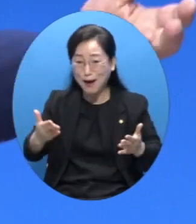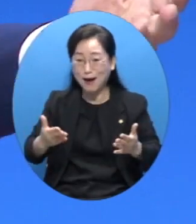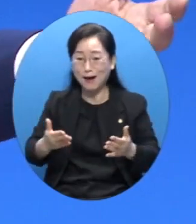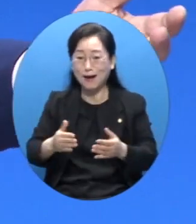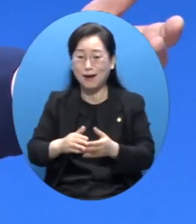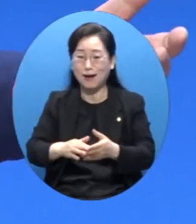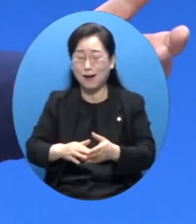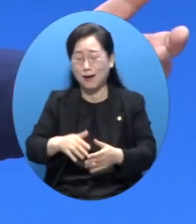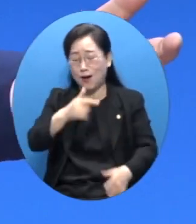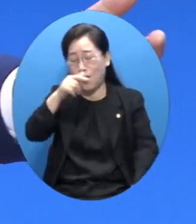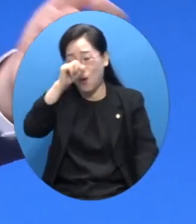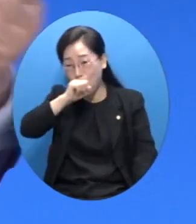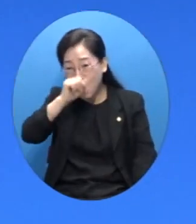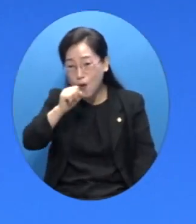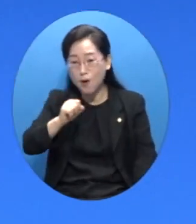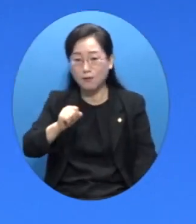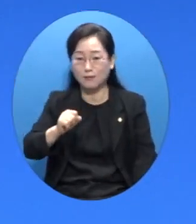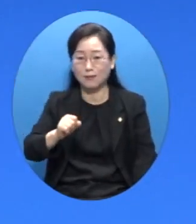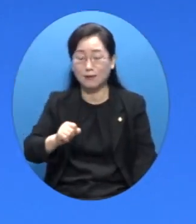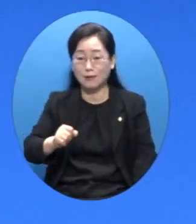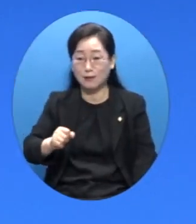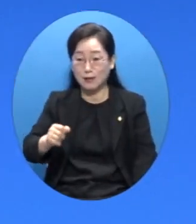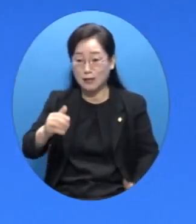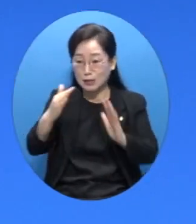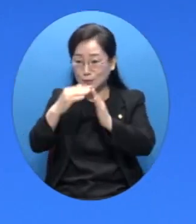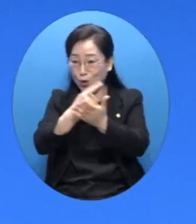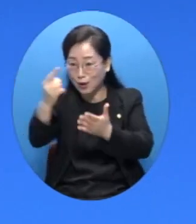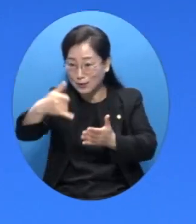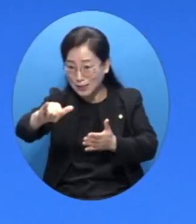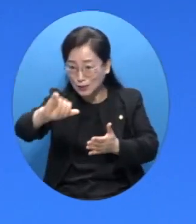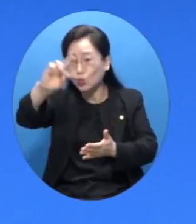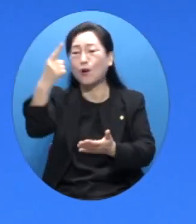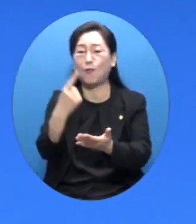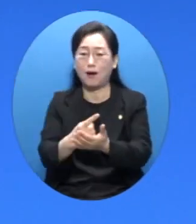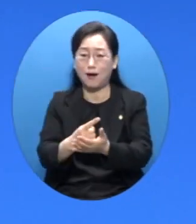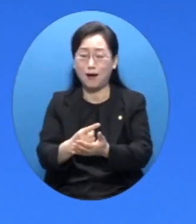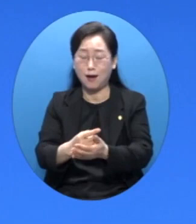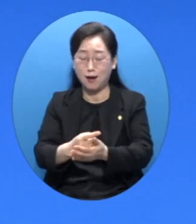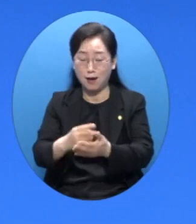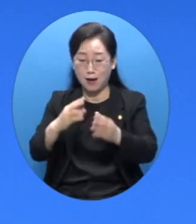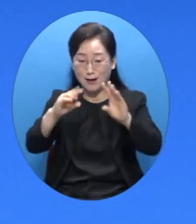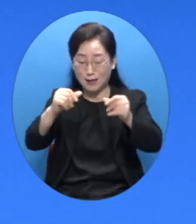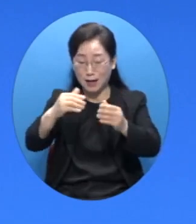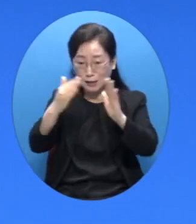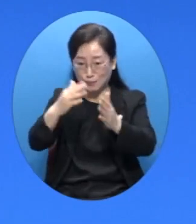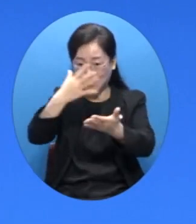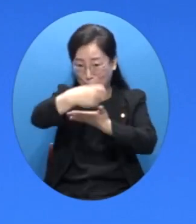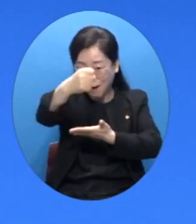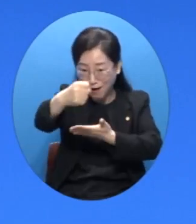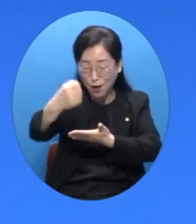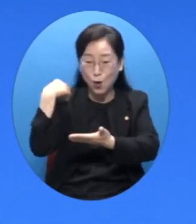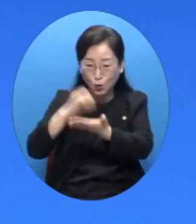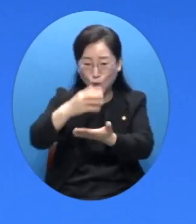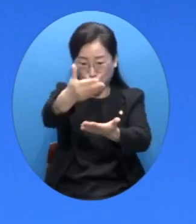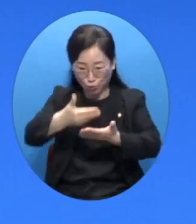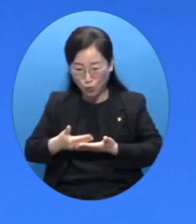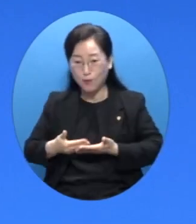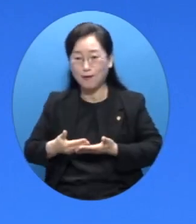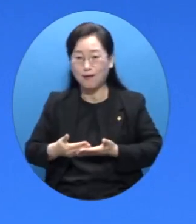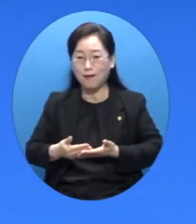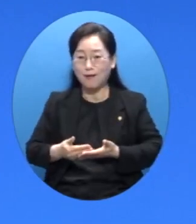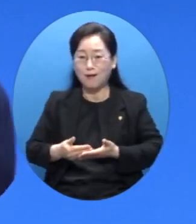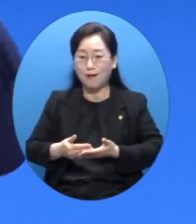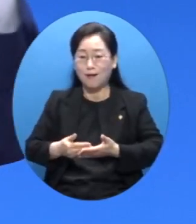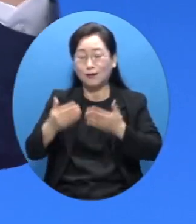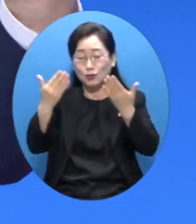그때 집을 떠났다는 아이들이 달려오고 또 남에게 빼앗겼던 토지 문서가 돌아오고 그래서 희년을 맞이할